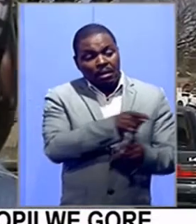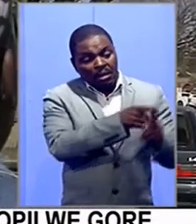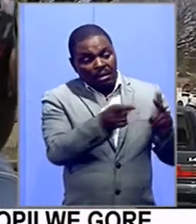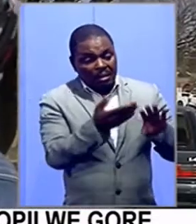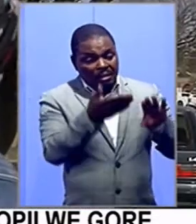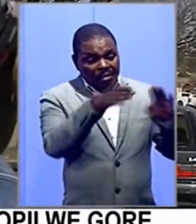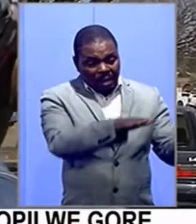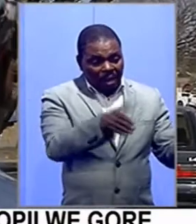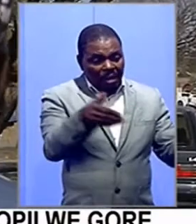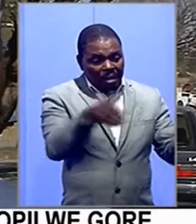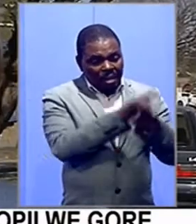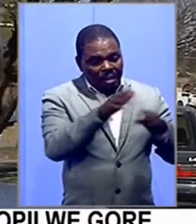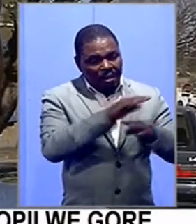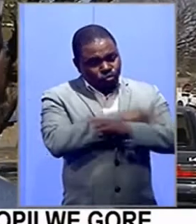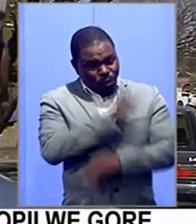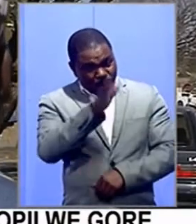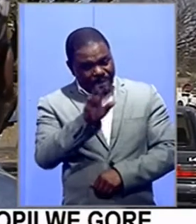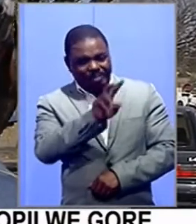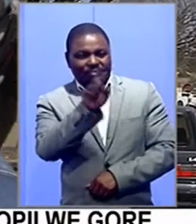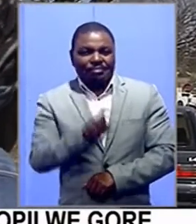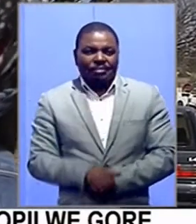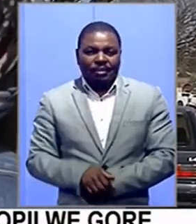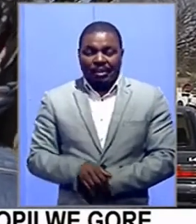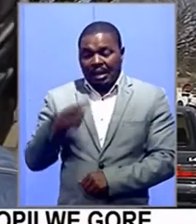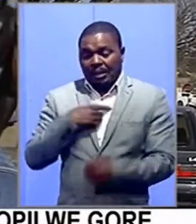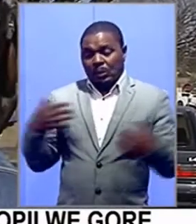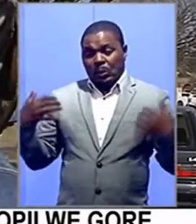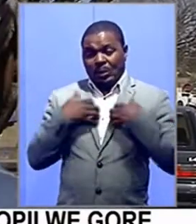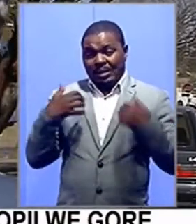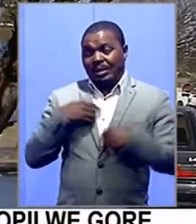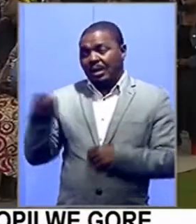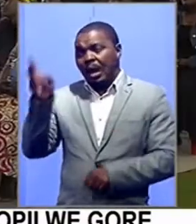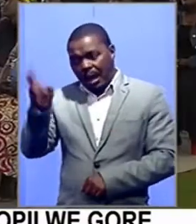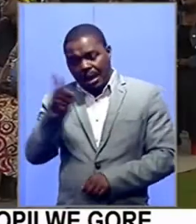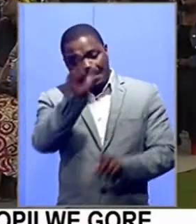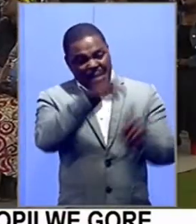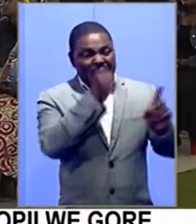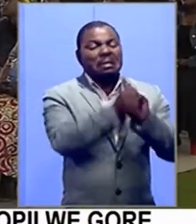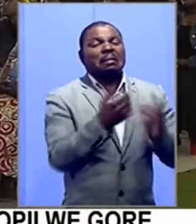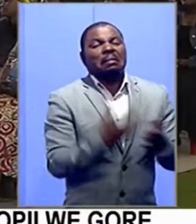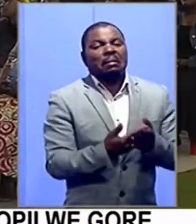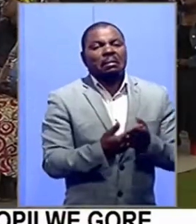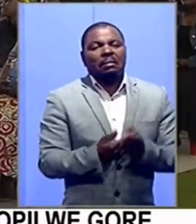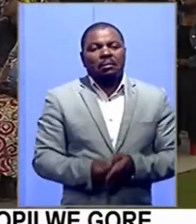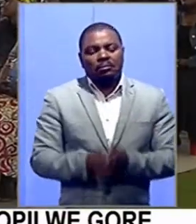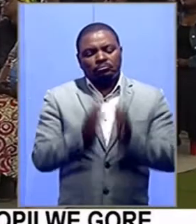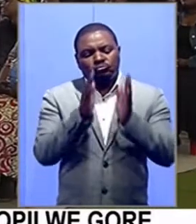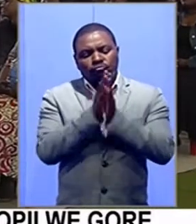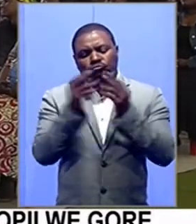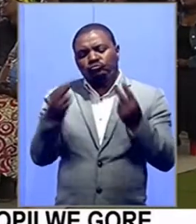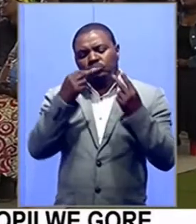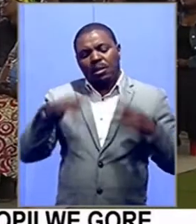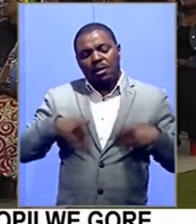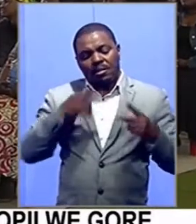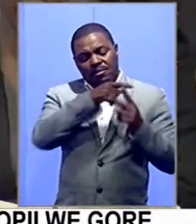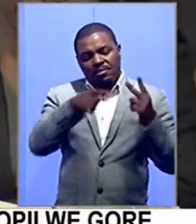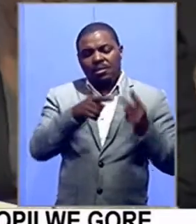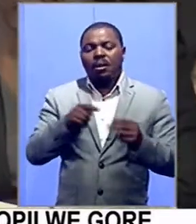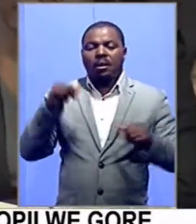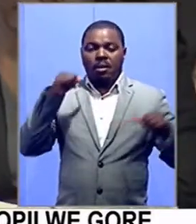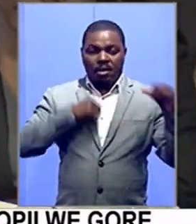now se re tshogetse go ba ka tsoga ba boleile motho o mong gape be go fela so kwa tirelong ya matshidiso ya batswa setlhabelo Meara wa Nama